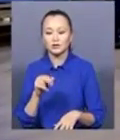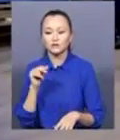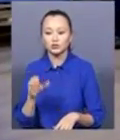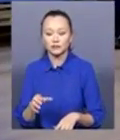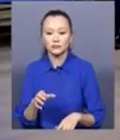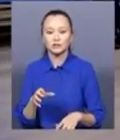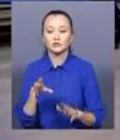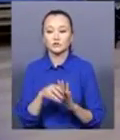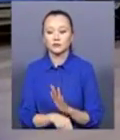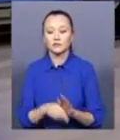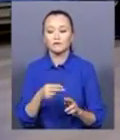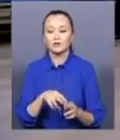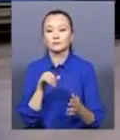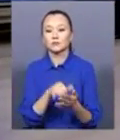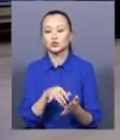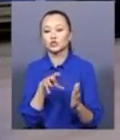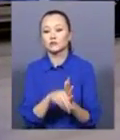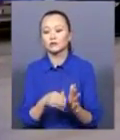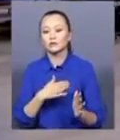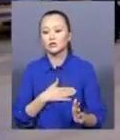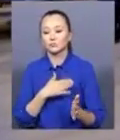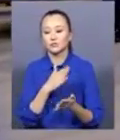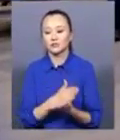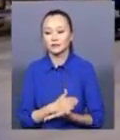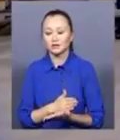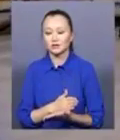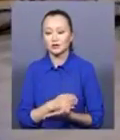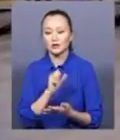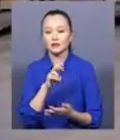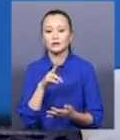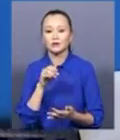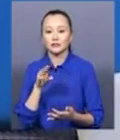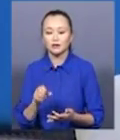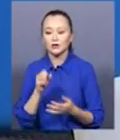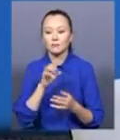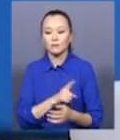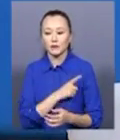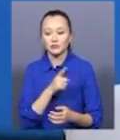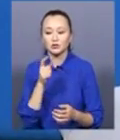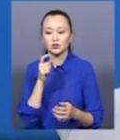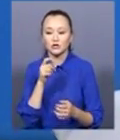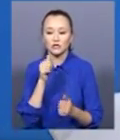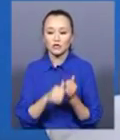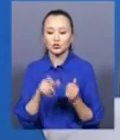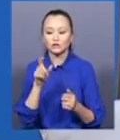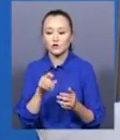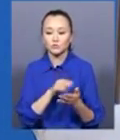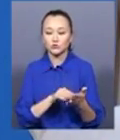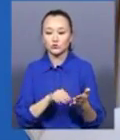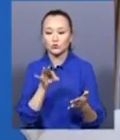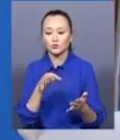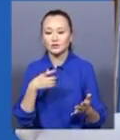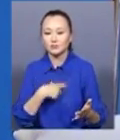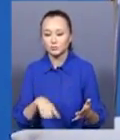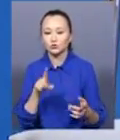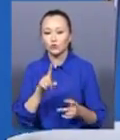И в этих приложениях, в нашем приложении есть анкеты мастеров. Каждый мастер пишет о себе, что умеет. Там